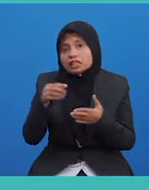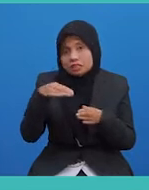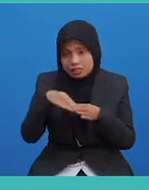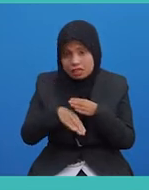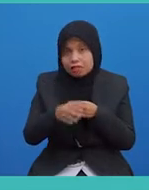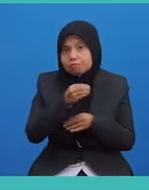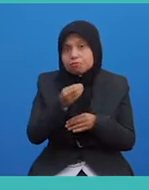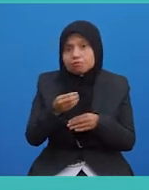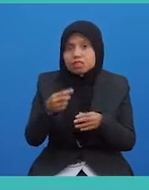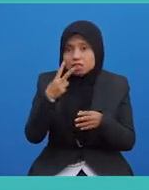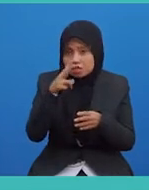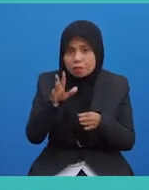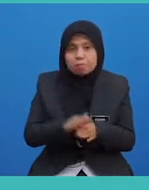tersirat.